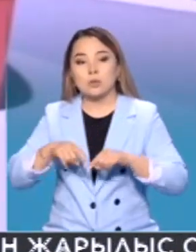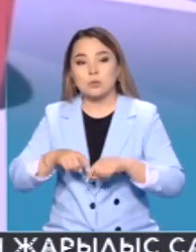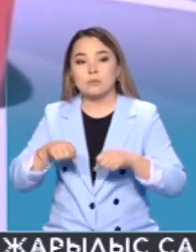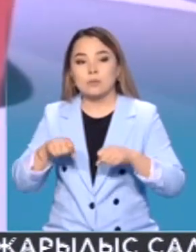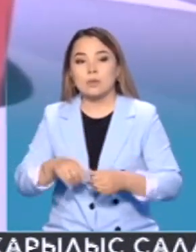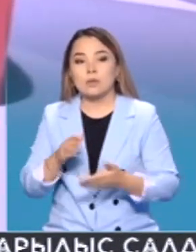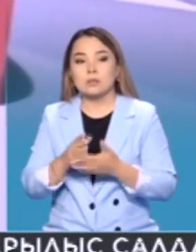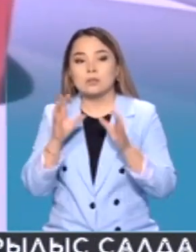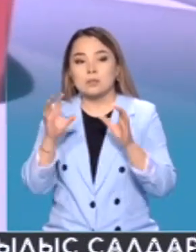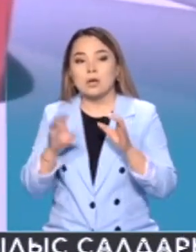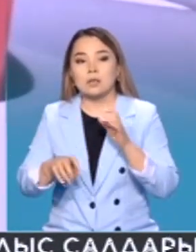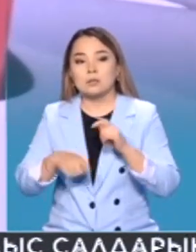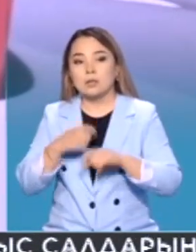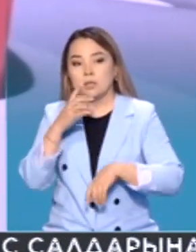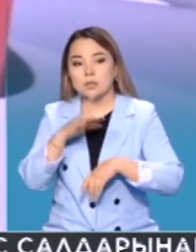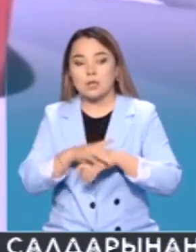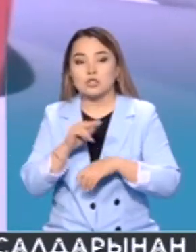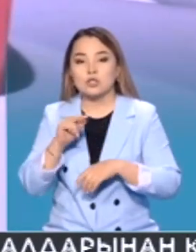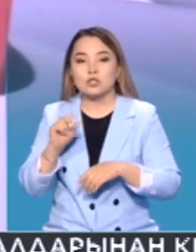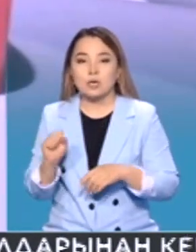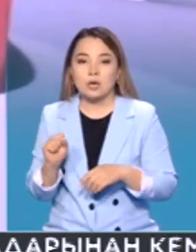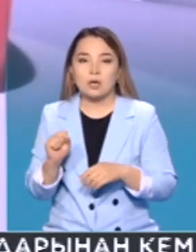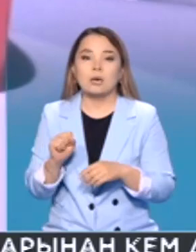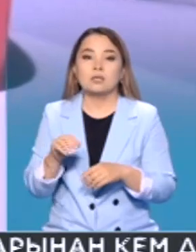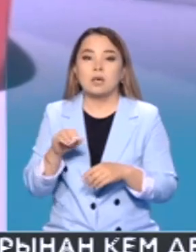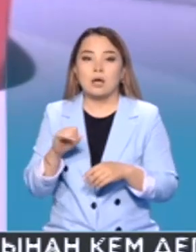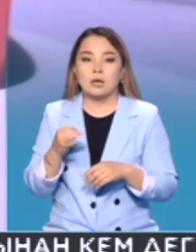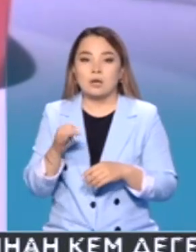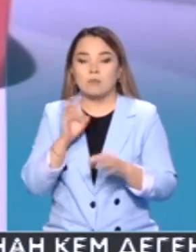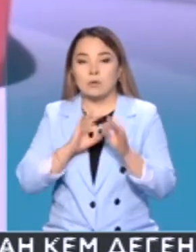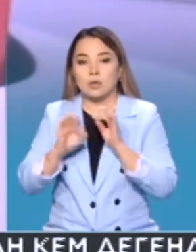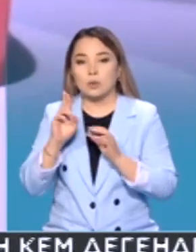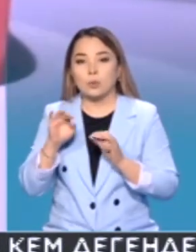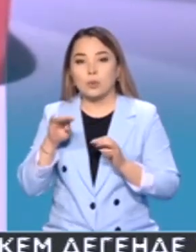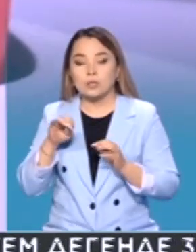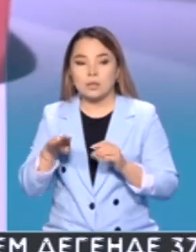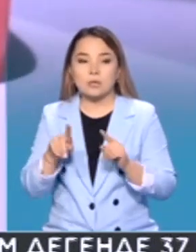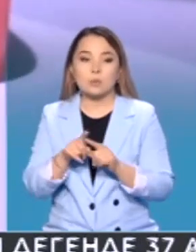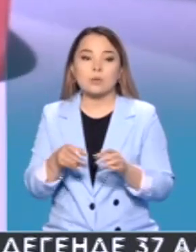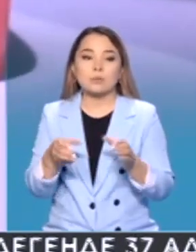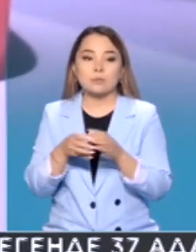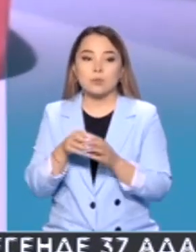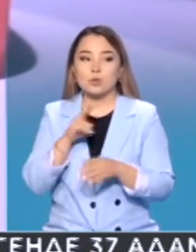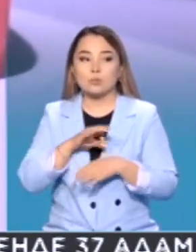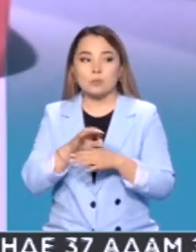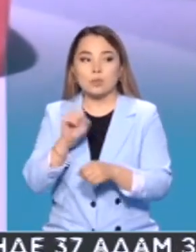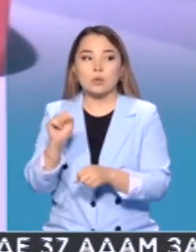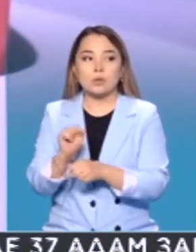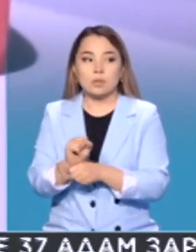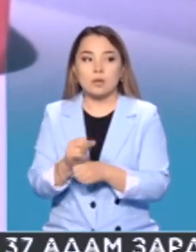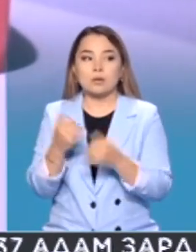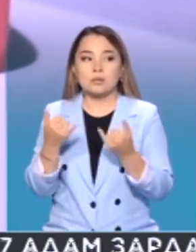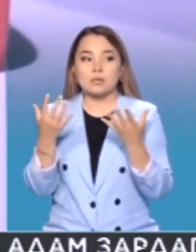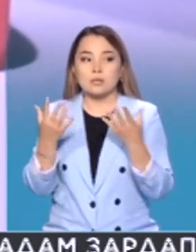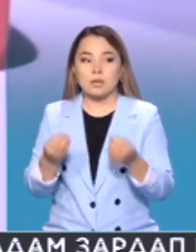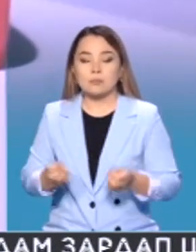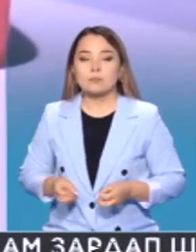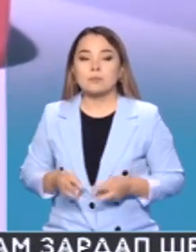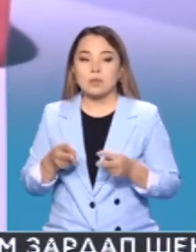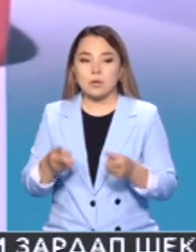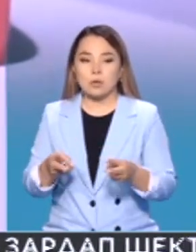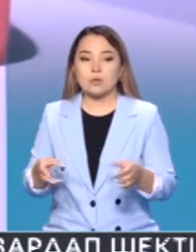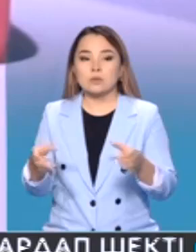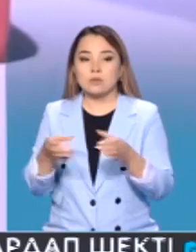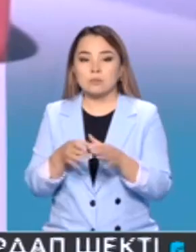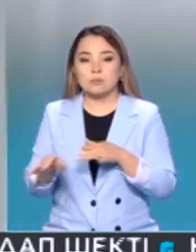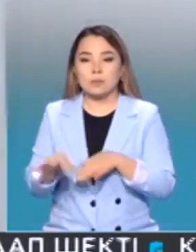елімізде заңсыз деп танылған Чия, Тай, фармацевтика мен Кюнет компанияларының жұмысын тоқтатып, қазіргі таңда қылмыстық іс